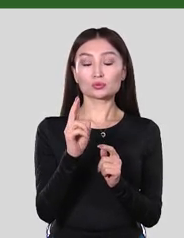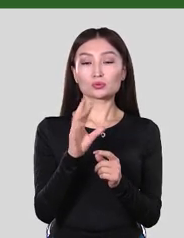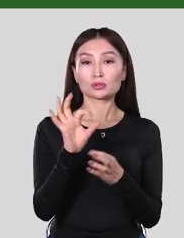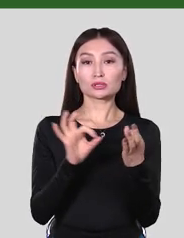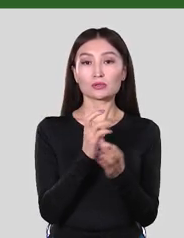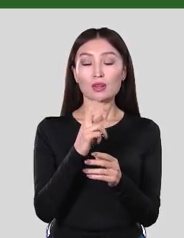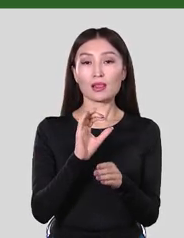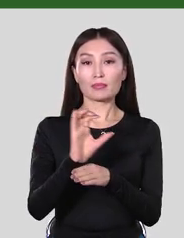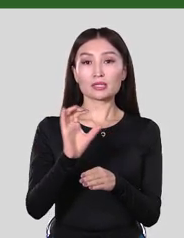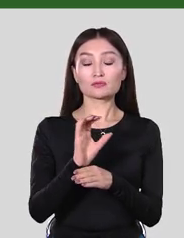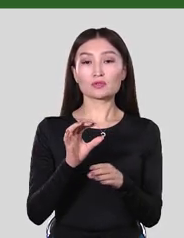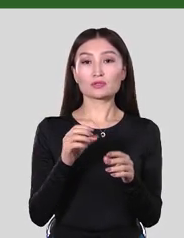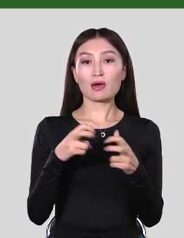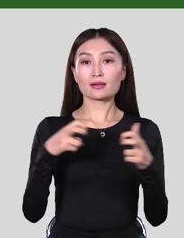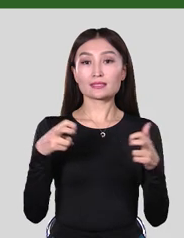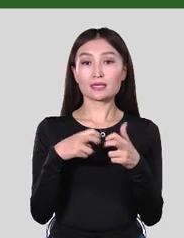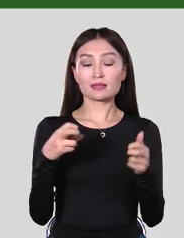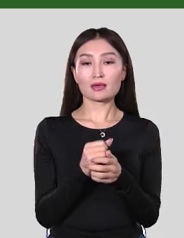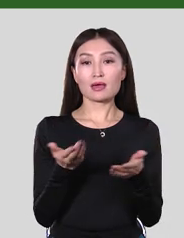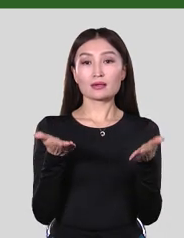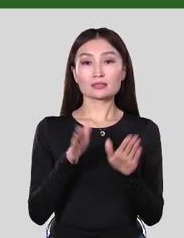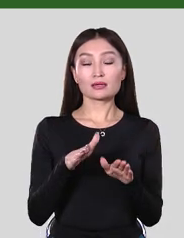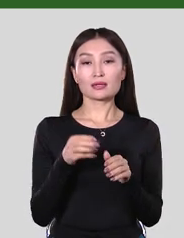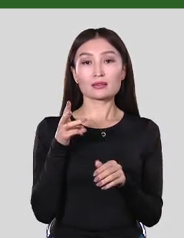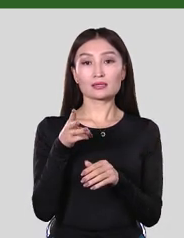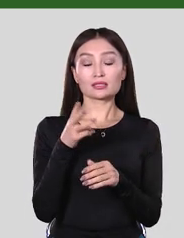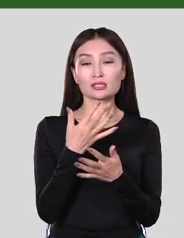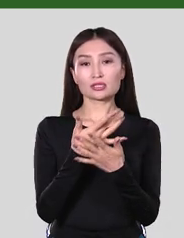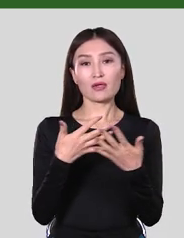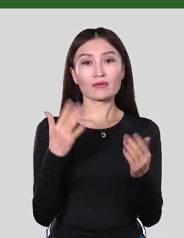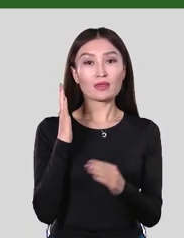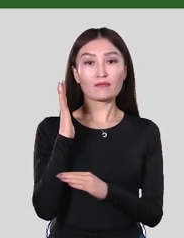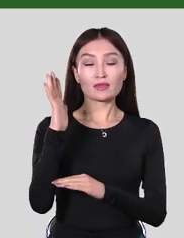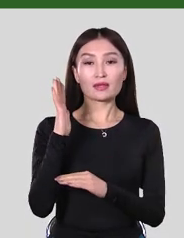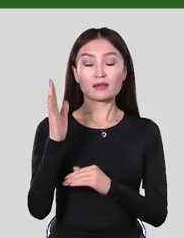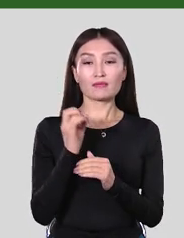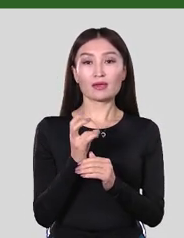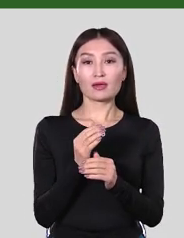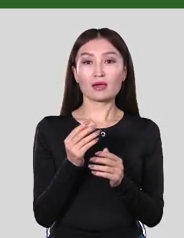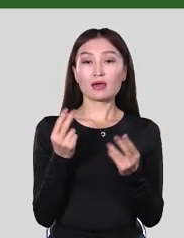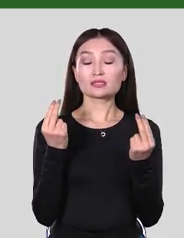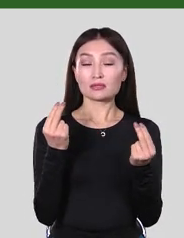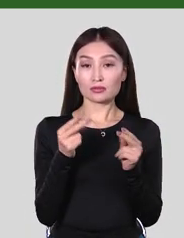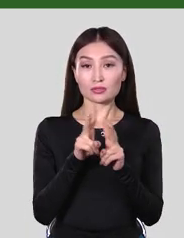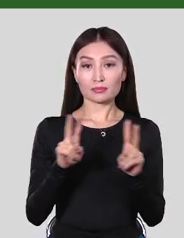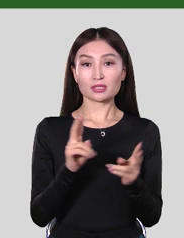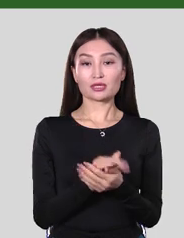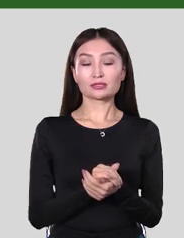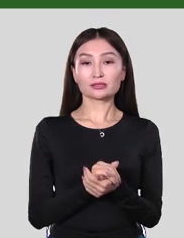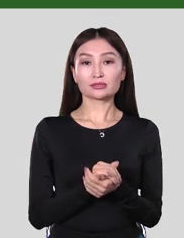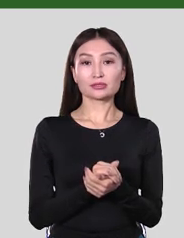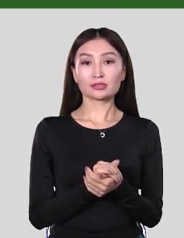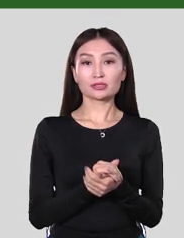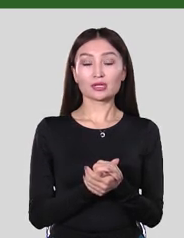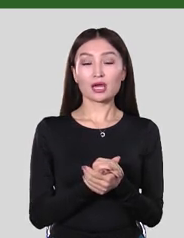для производства резины. Остальные 3000 видов деревьев не менее замечательны.